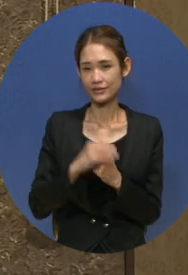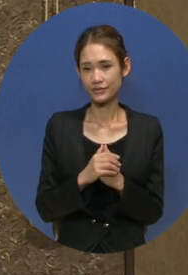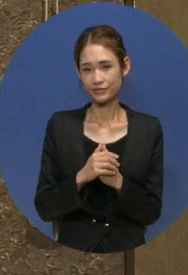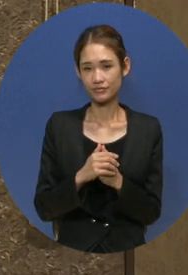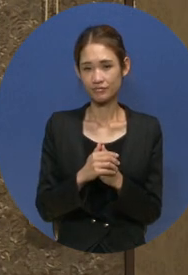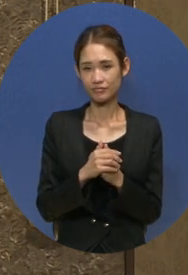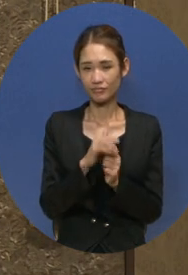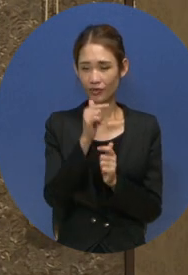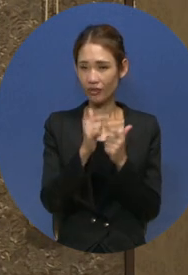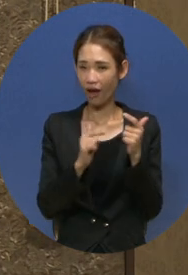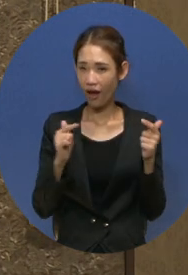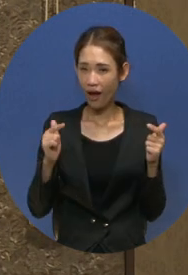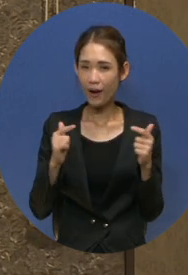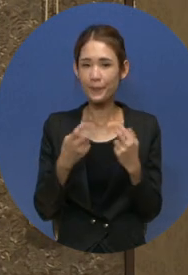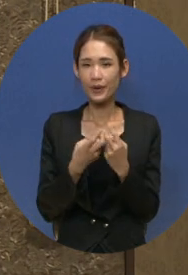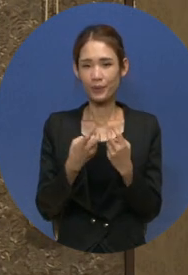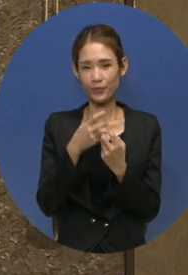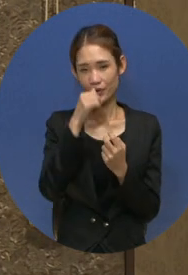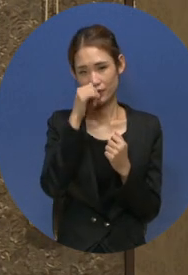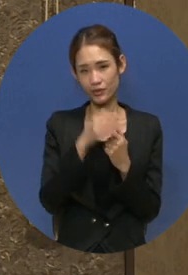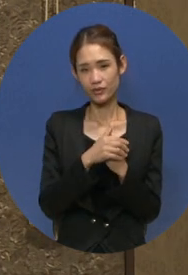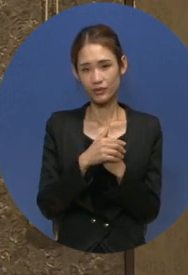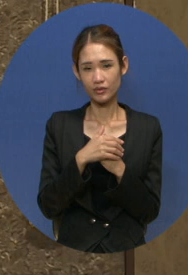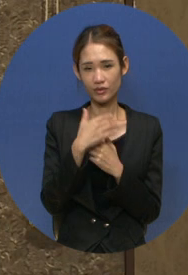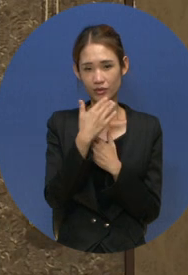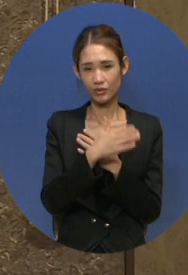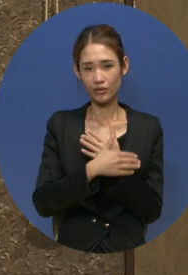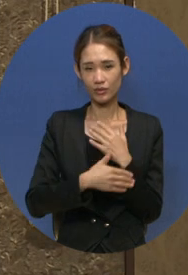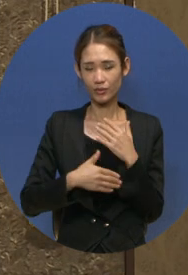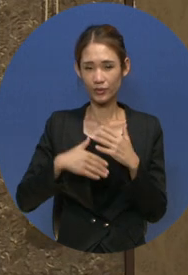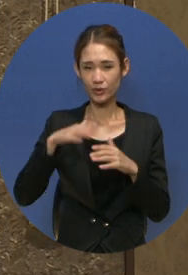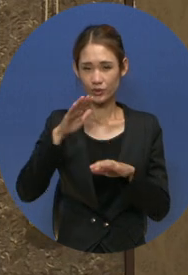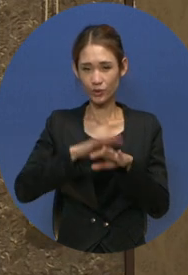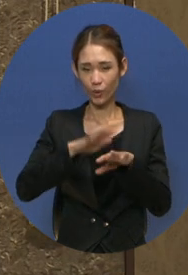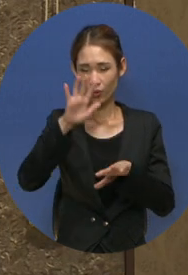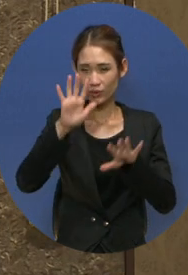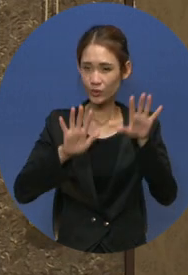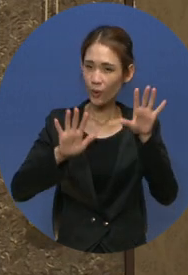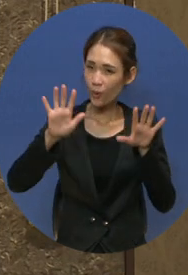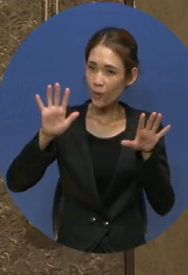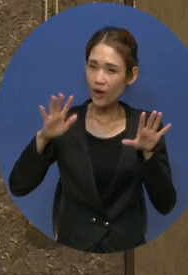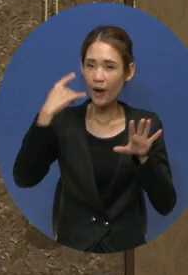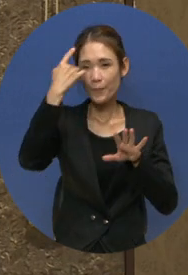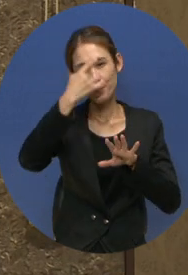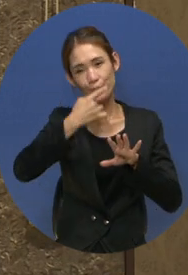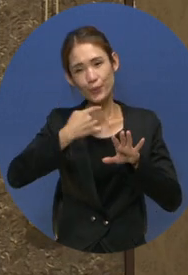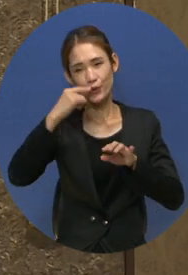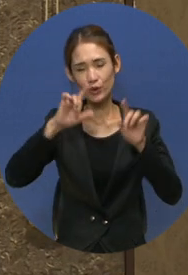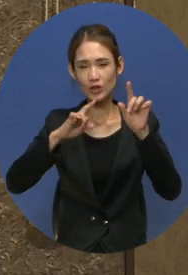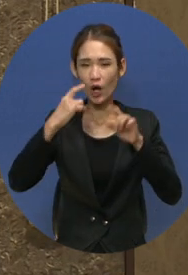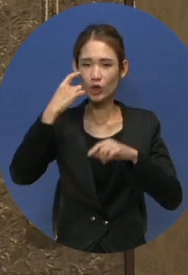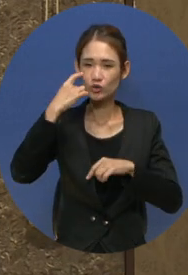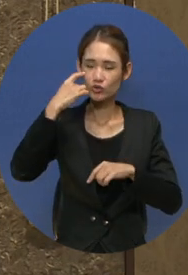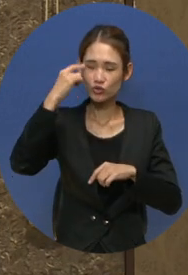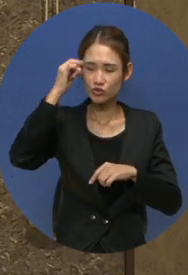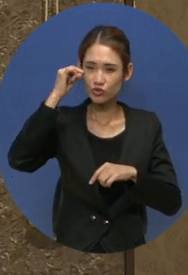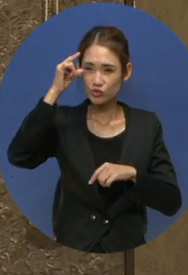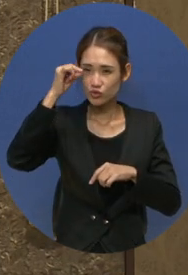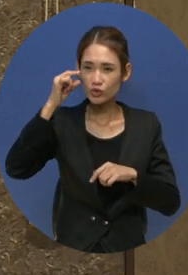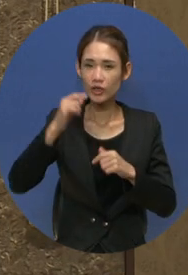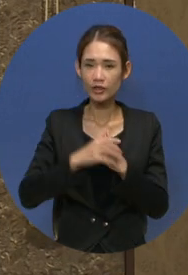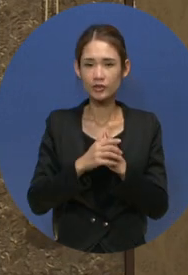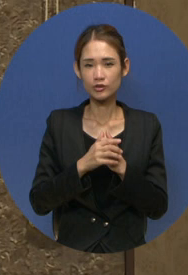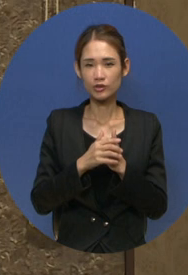굉장히 다양한 그런 방법들이 있죠. 예. 이거 몸짓, 손짓, 표정, 눈동자 움직임,